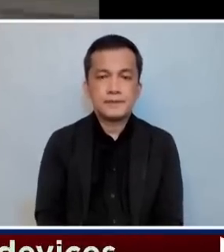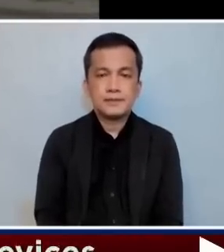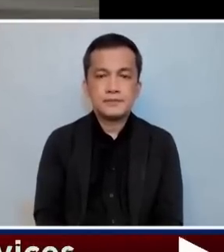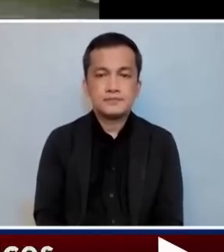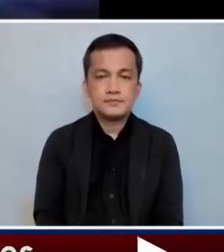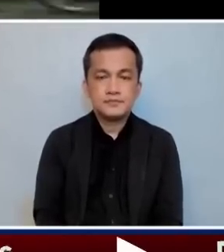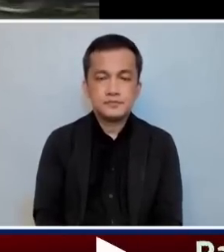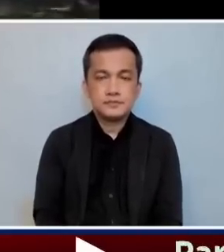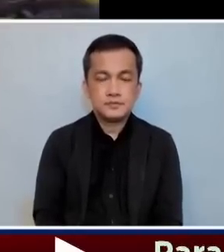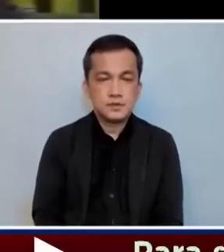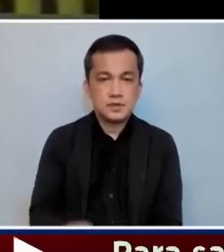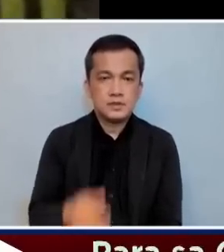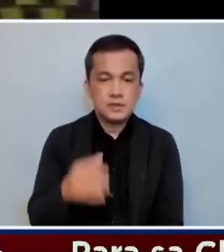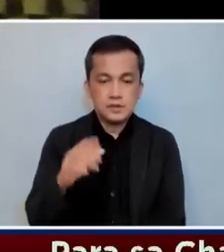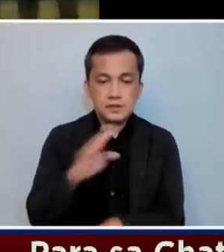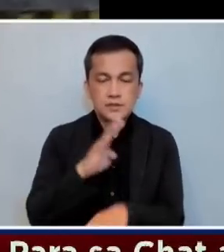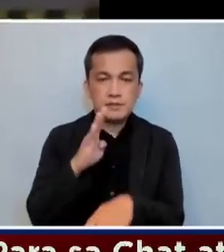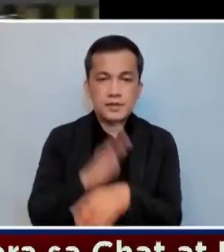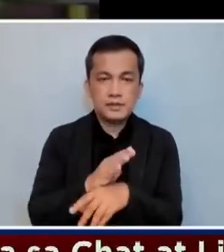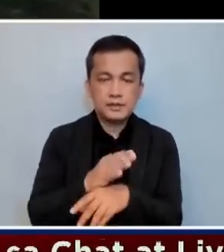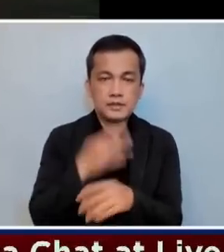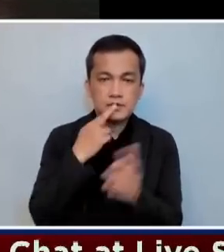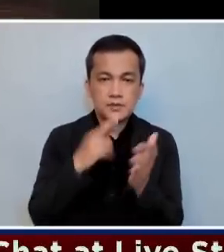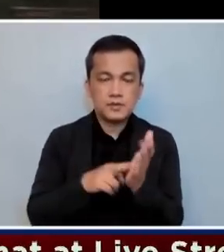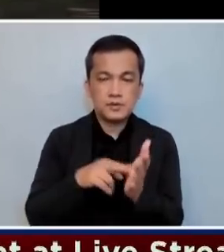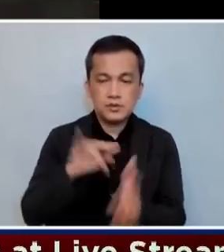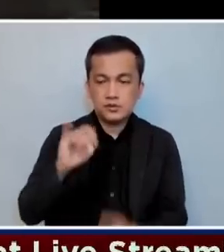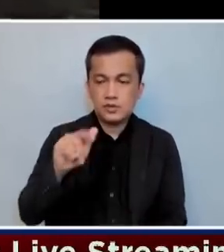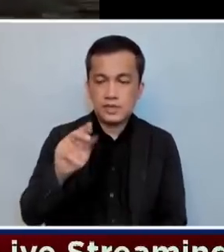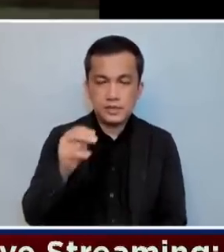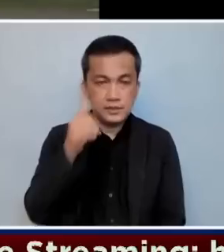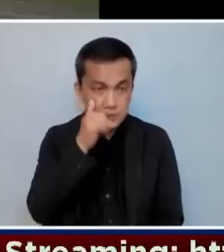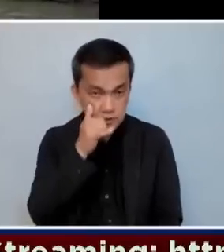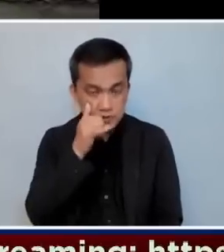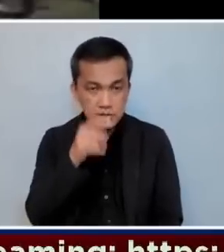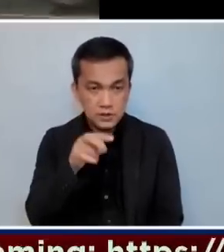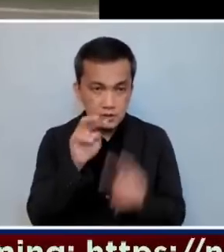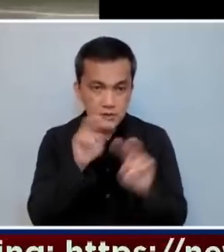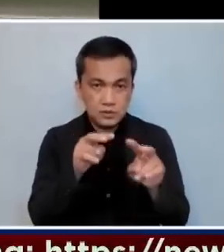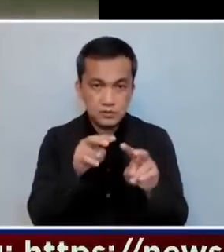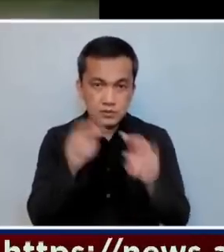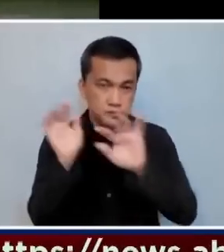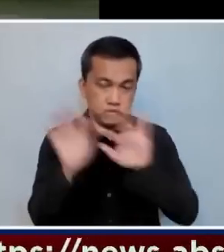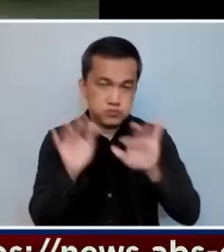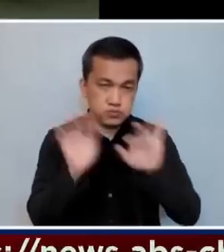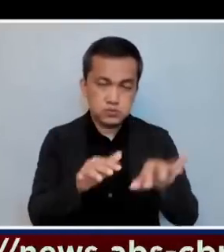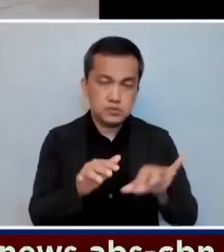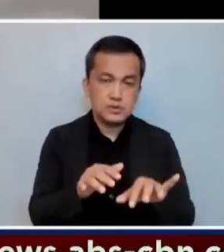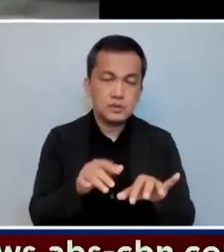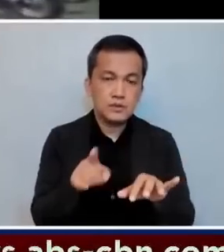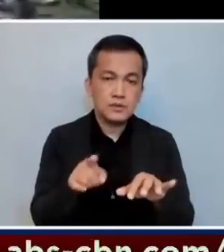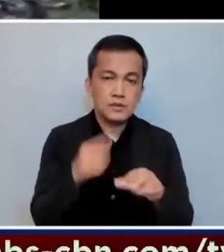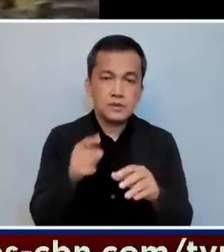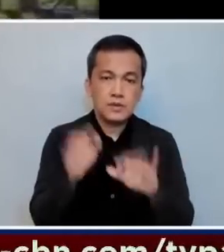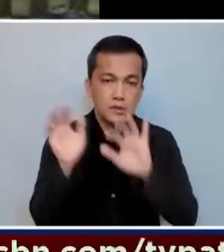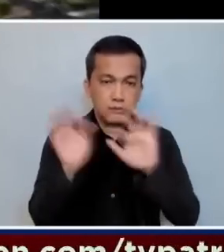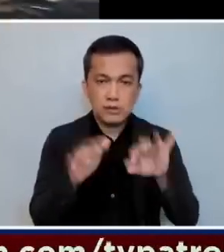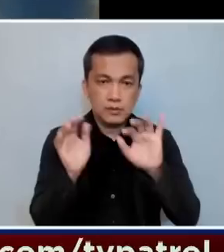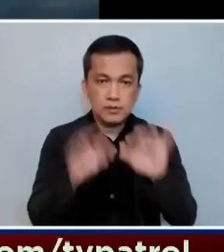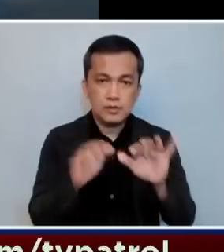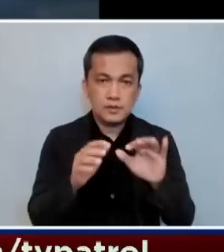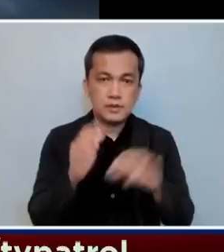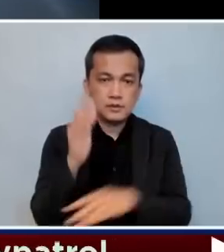Sakuha naman ni Bayan Patroller Julie Ann Lapay tungkol, makikita ang hagupit ng bagyo sa pagpapayuko sa mga